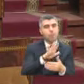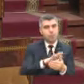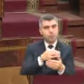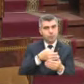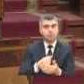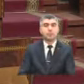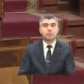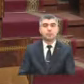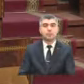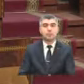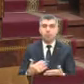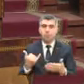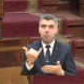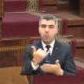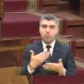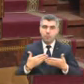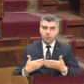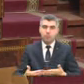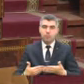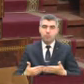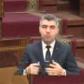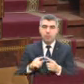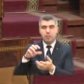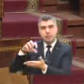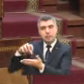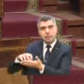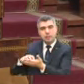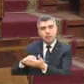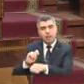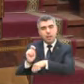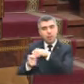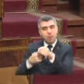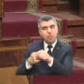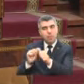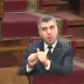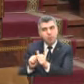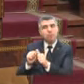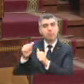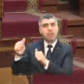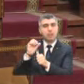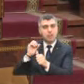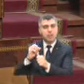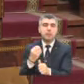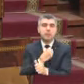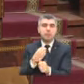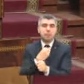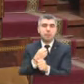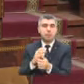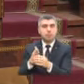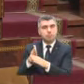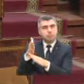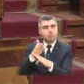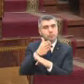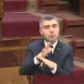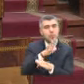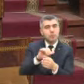منكم العرض الصحي بالإقليم بالأقاليم النائية والعالم القروي وتعيين أطر كافية وتجهيز